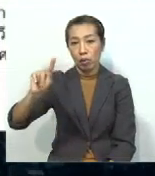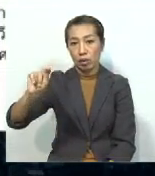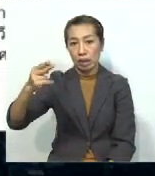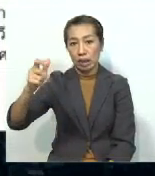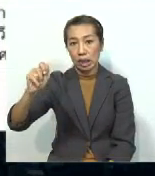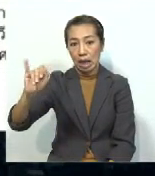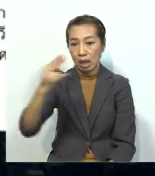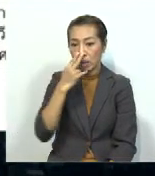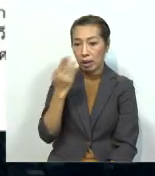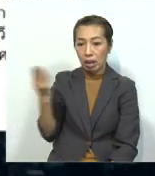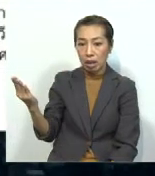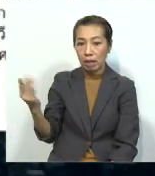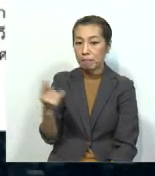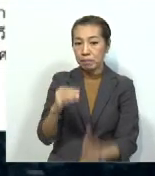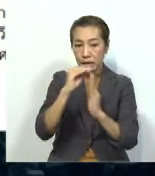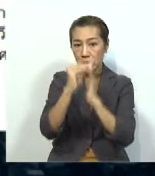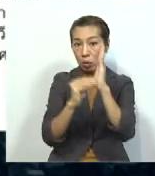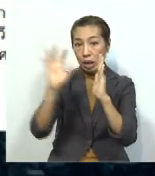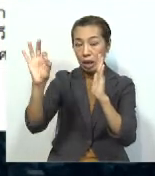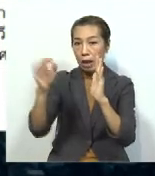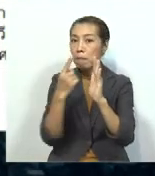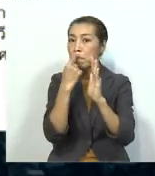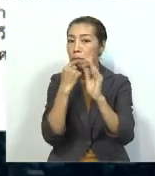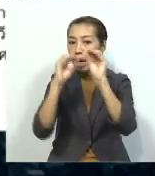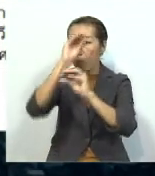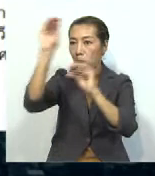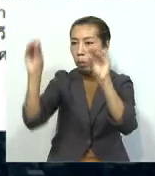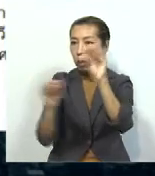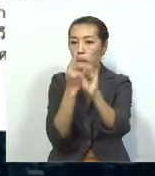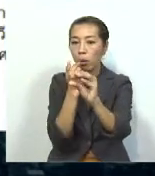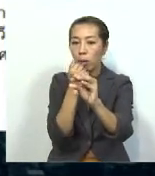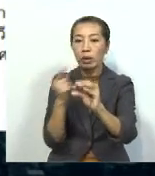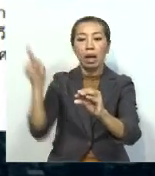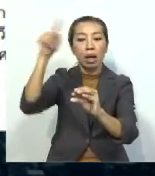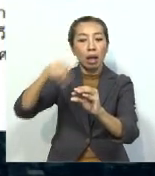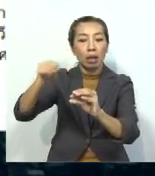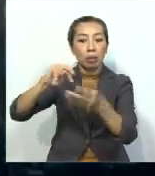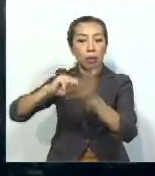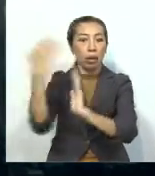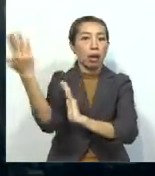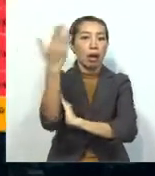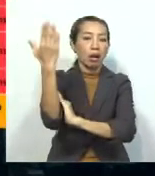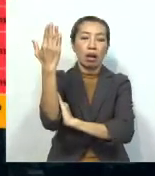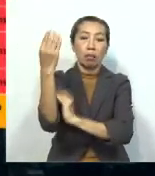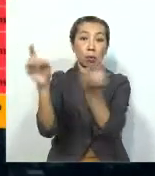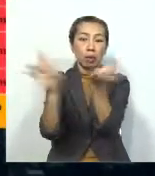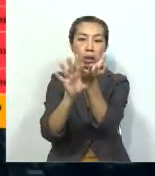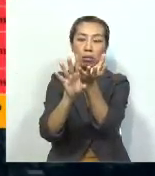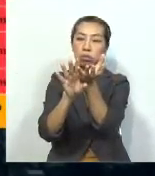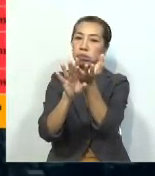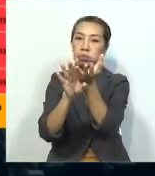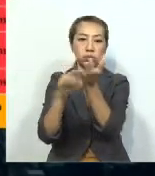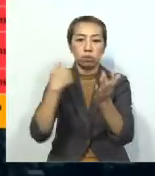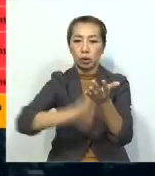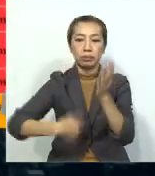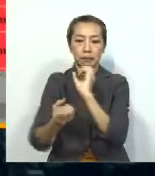ใน9จังหวัดภาคเหนือนะคะมีพื้นที่สีแดงเกือบทุกจุดนะคะแสดงให้เห็นว่าคุณภาพอากาศเนี่ยอยู่ในเกณฑ์มีผลก